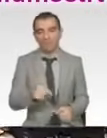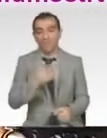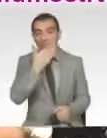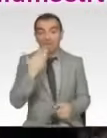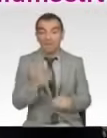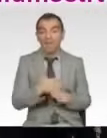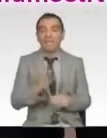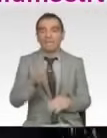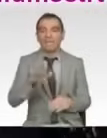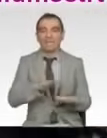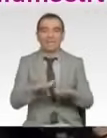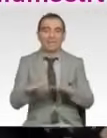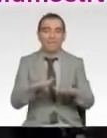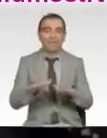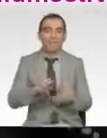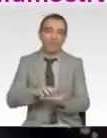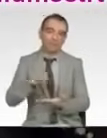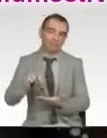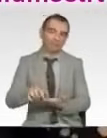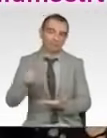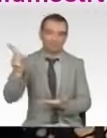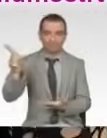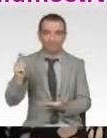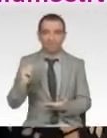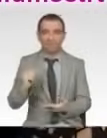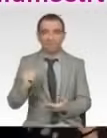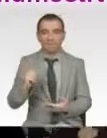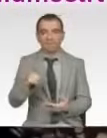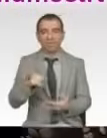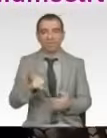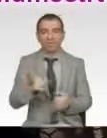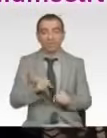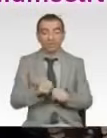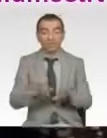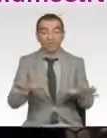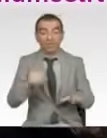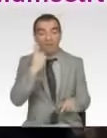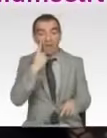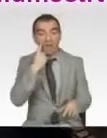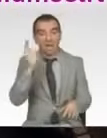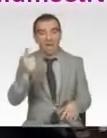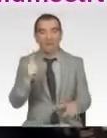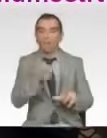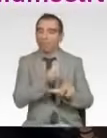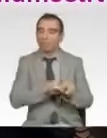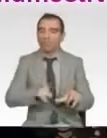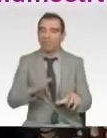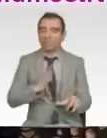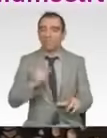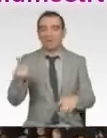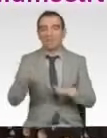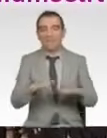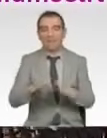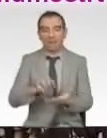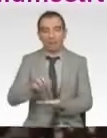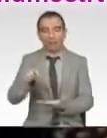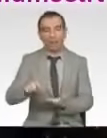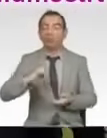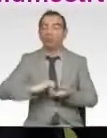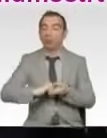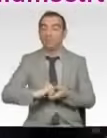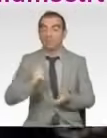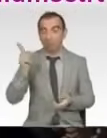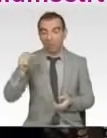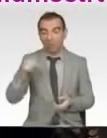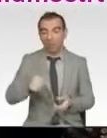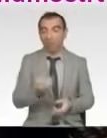Şey deprem bölgesindeydik. Bakanlığın, Çevre Bakanlığı çok güzel bir projesi vardı. Onlarla buluştuk. Deprem bölgesindeki dostlarımızla.